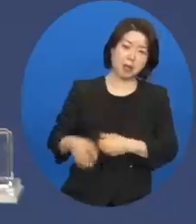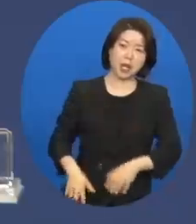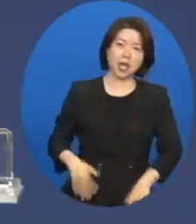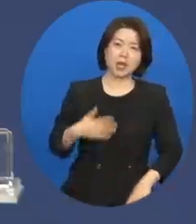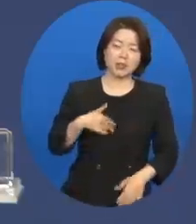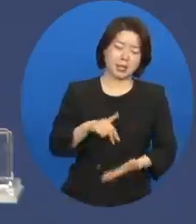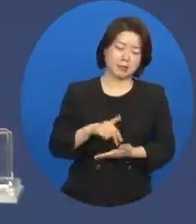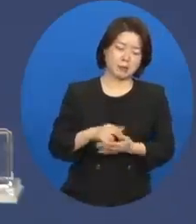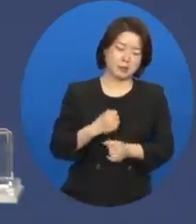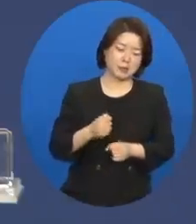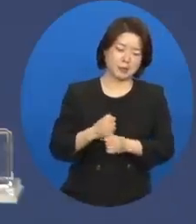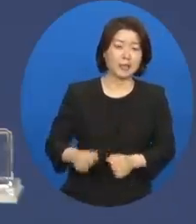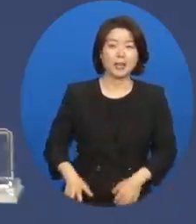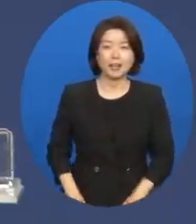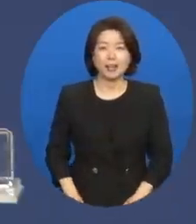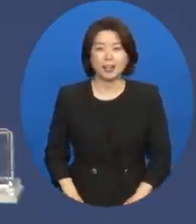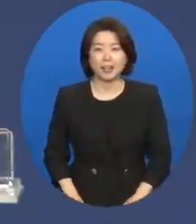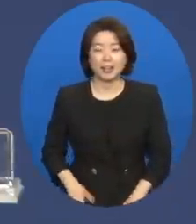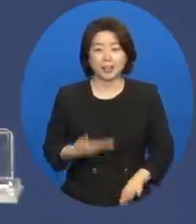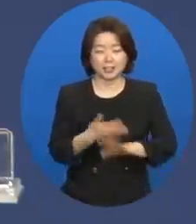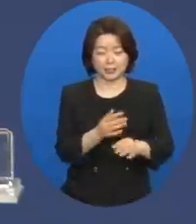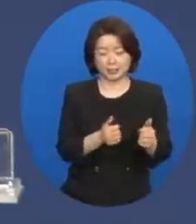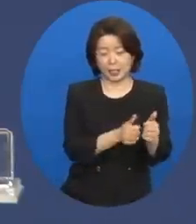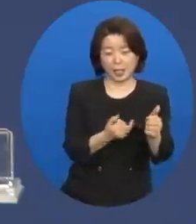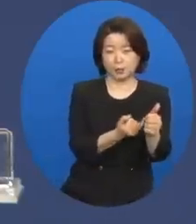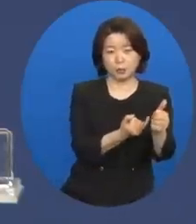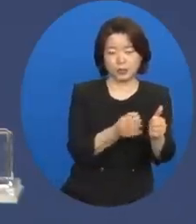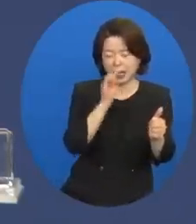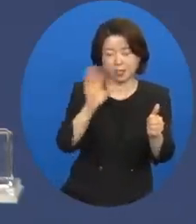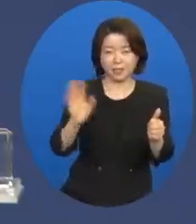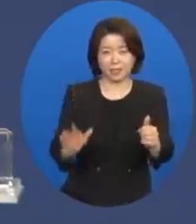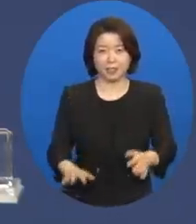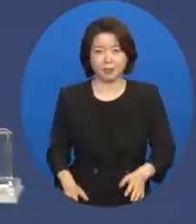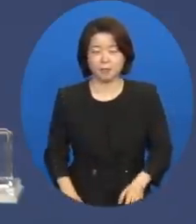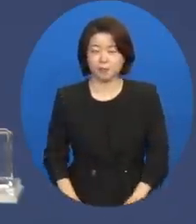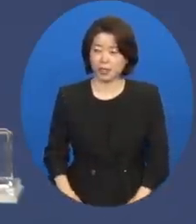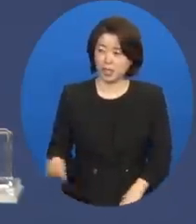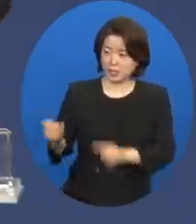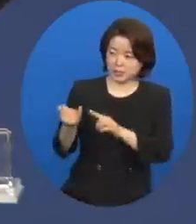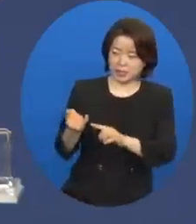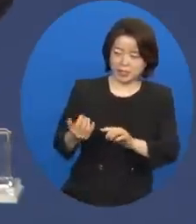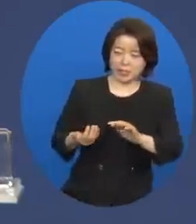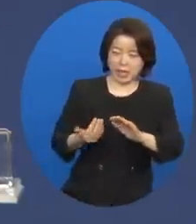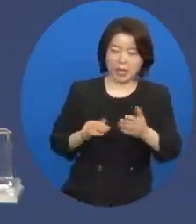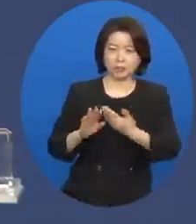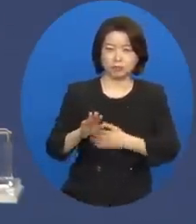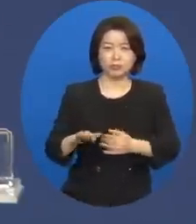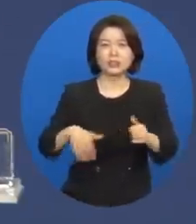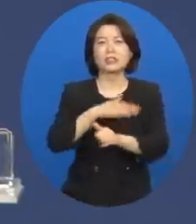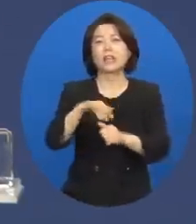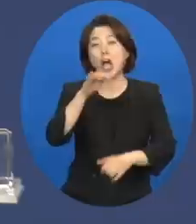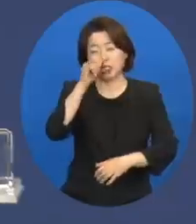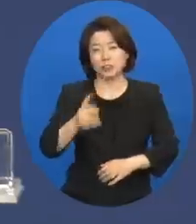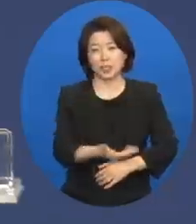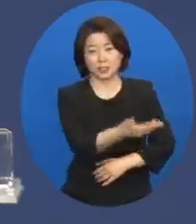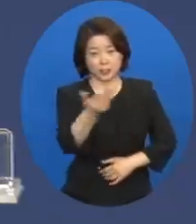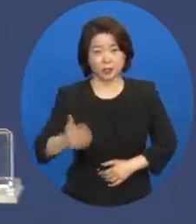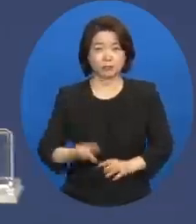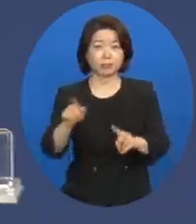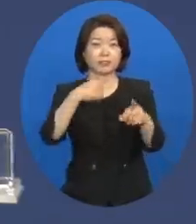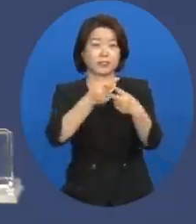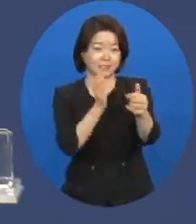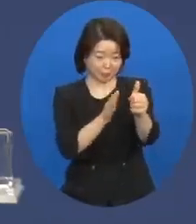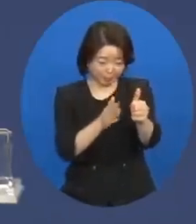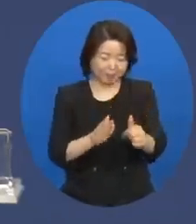해요. 그런데 다른 보좌관을 데리고 올 수는 없고 그래서 정말 그런 앞뒤로 그런 상황이 있다는 건 국민 여러분께서 이해해